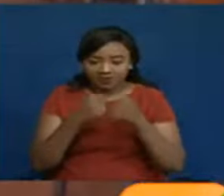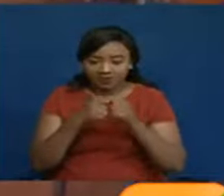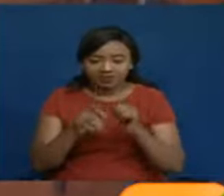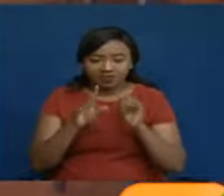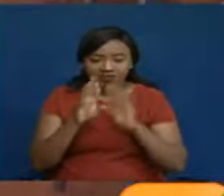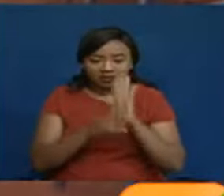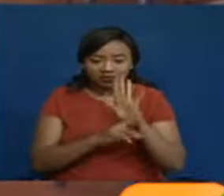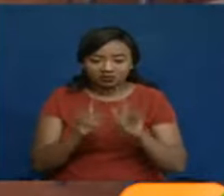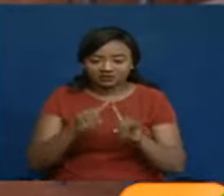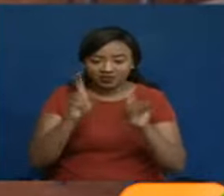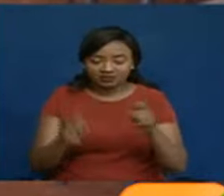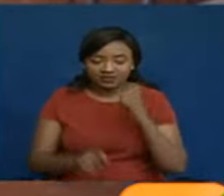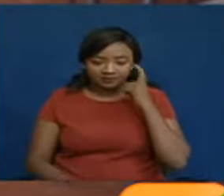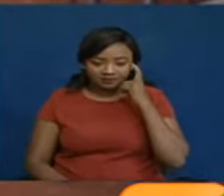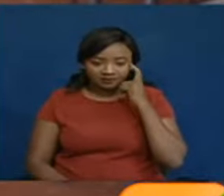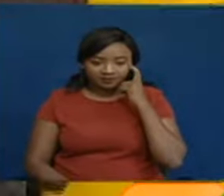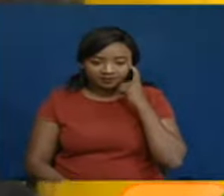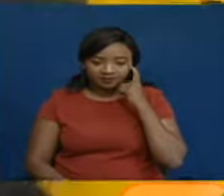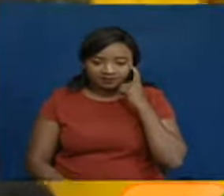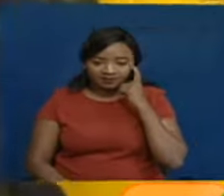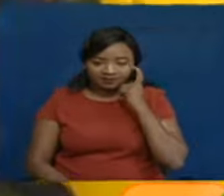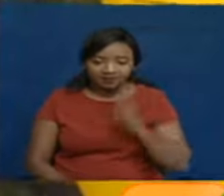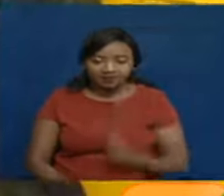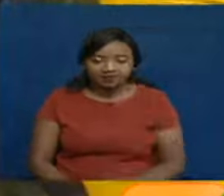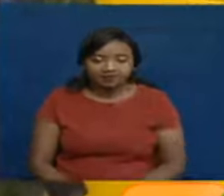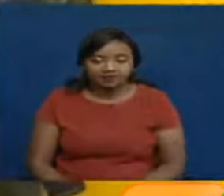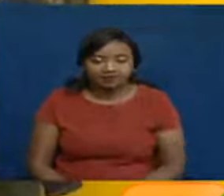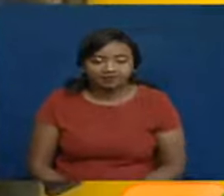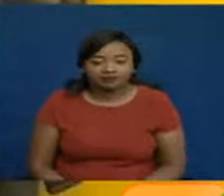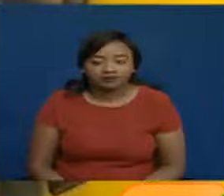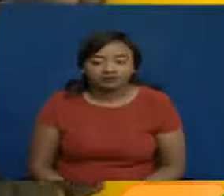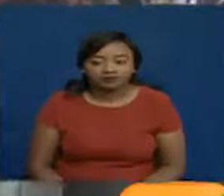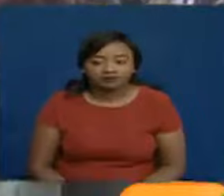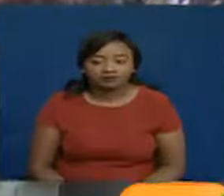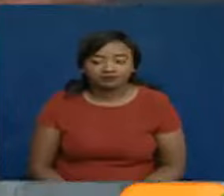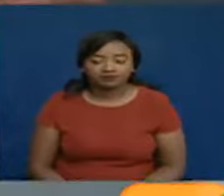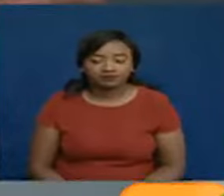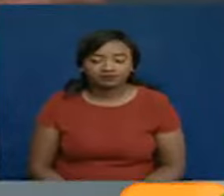mtihani. Crispin Otieno, runinga ya Citizen.